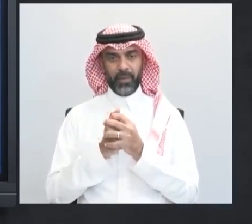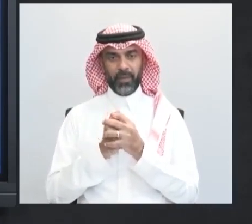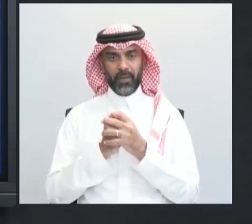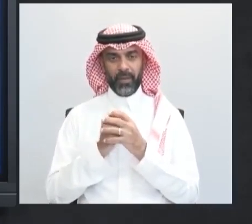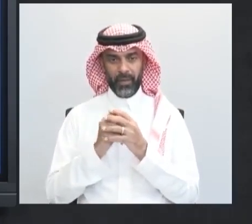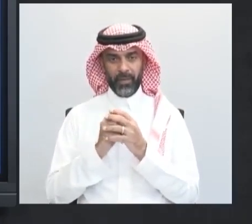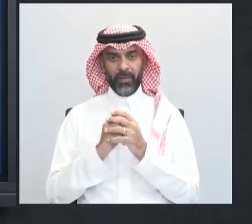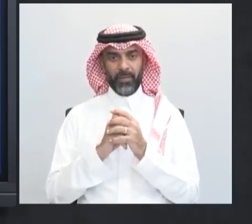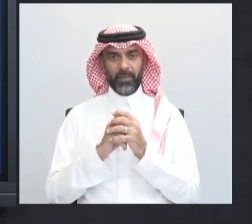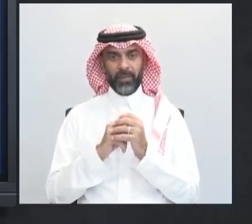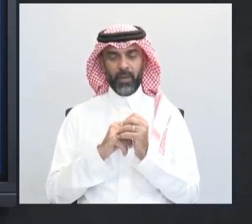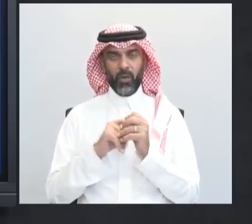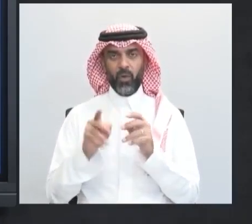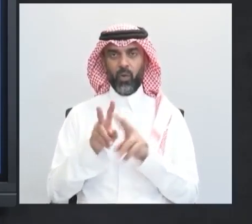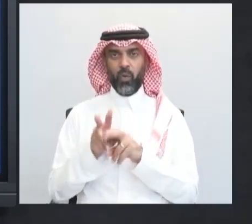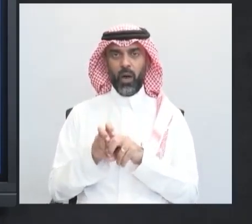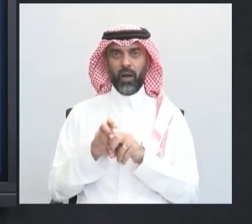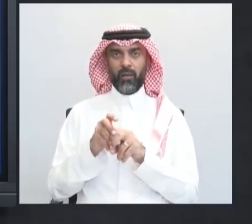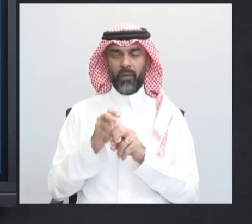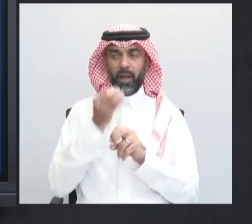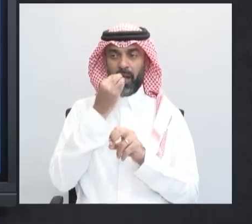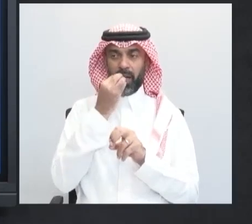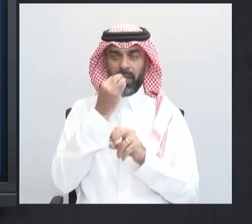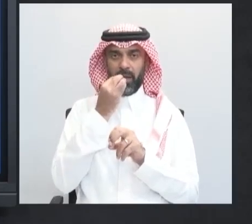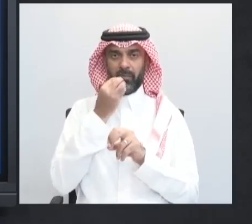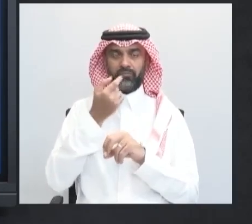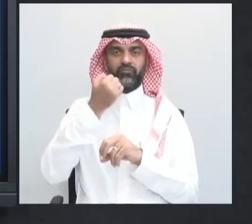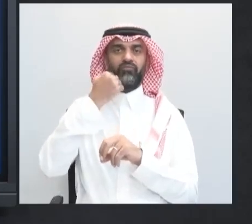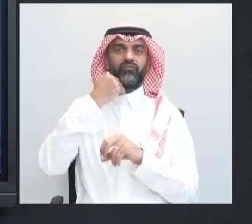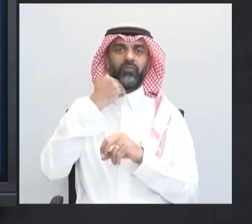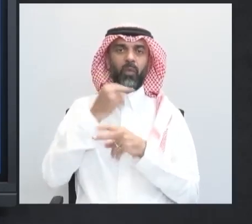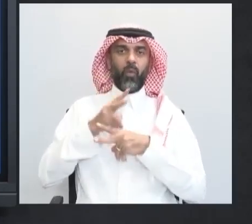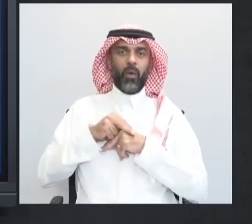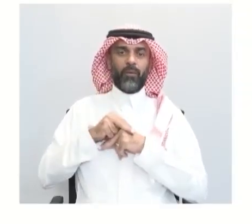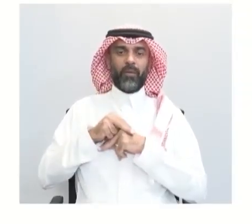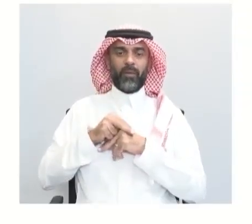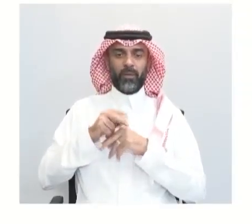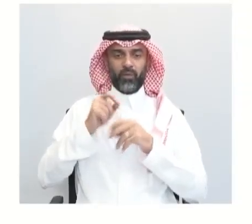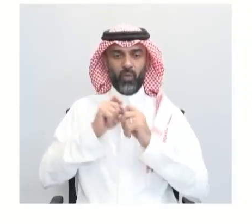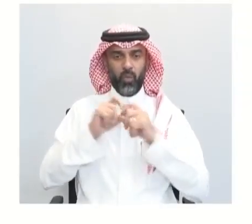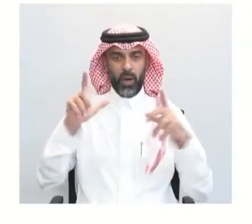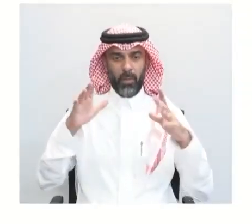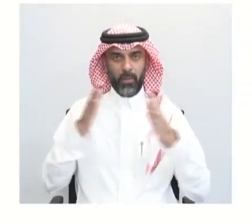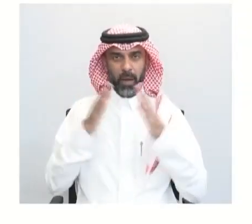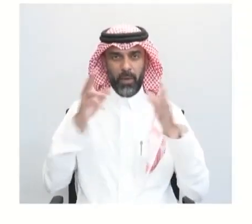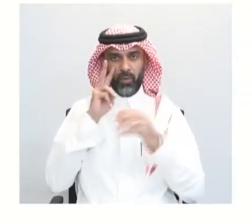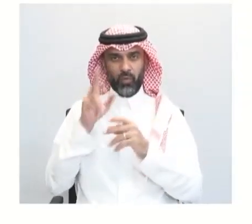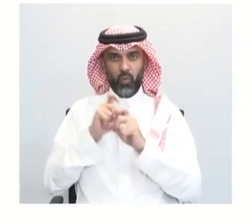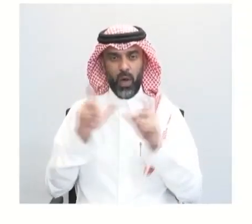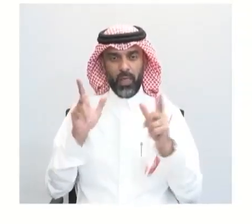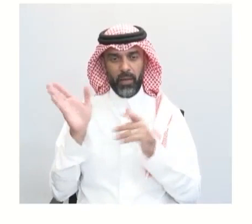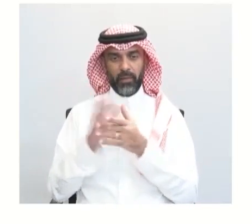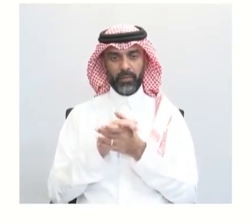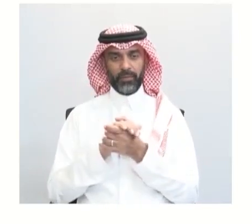يمنع مرور الطعام يمنع مرور الماء يغلق القصبه الهوائيه وهنا بصوره مكبره ايضا اظهرنا في